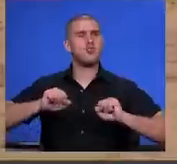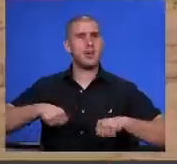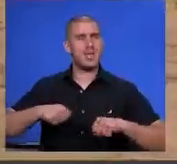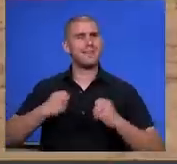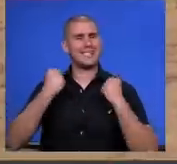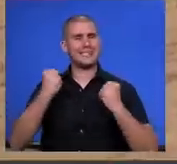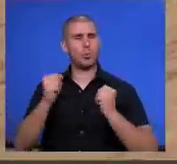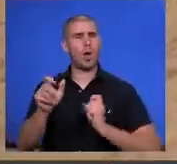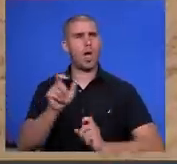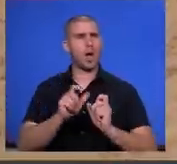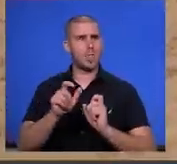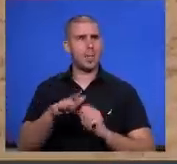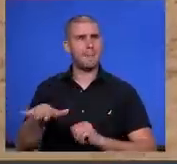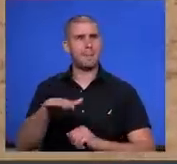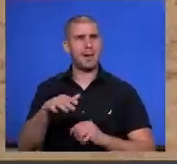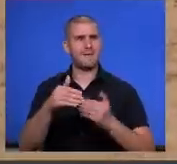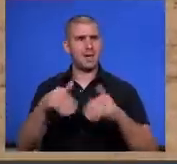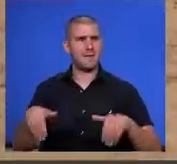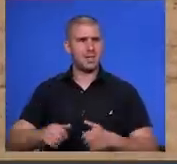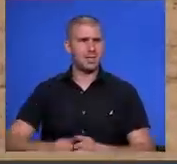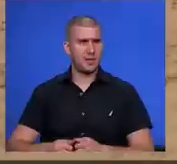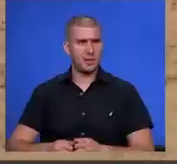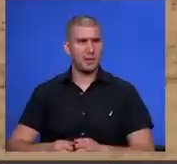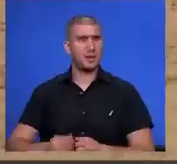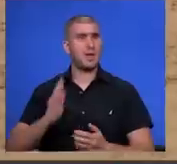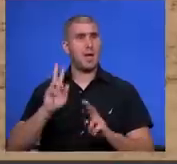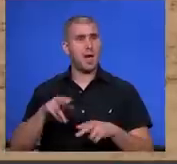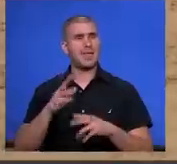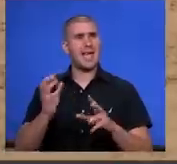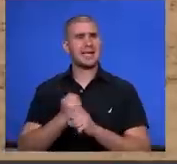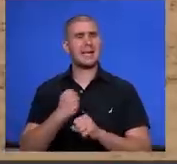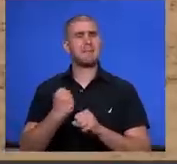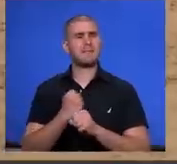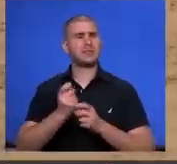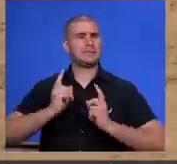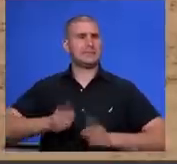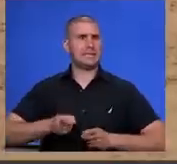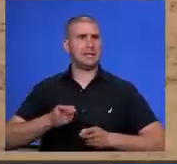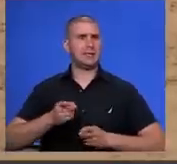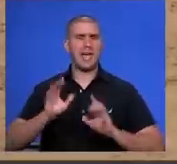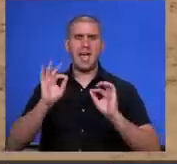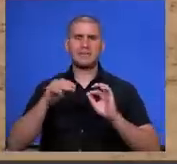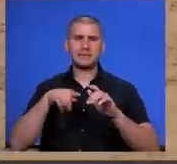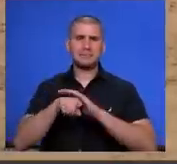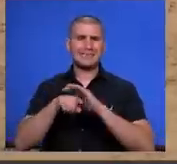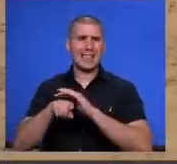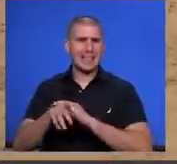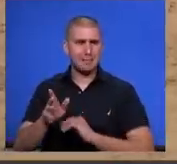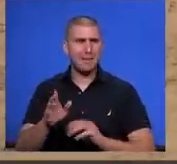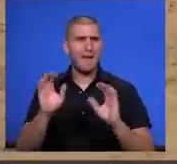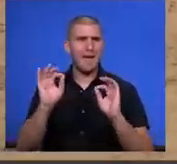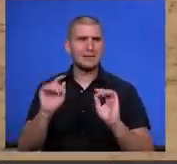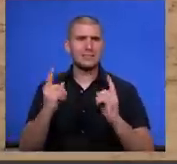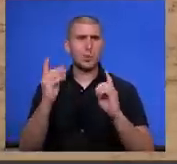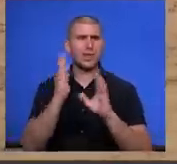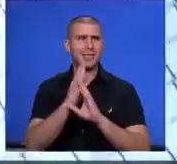וחיזוק ההגנה במרחב קו התפר, עד כדי הישג מבצעי נדרש. של אפס מסתננים ואפס אירועי